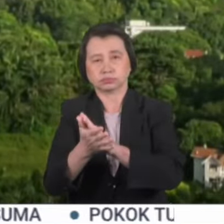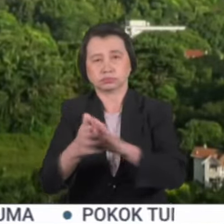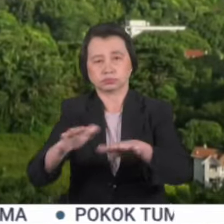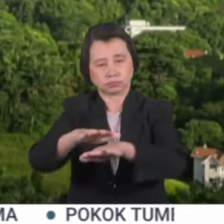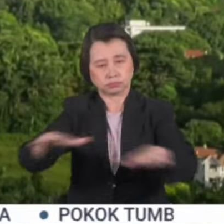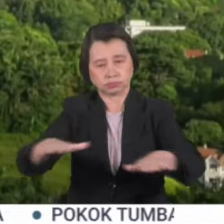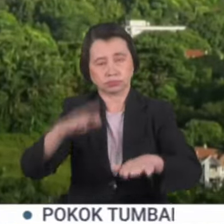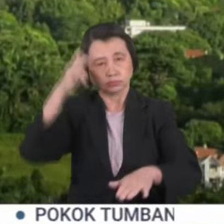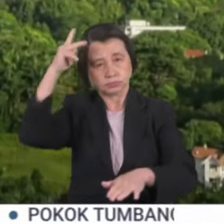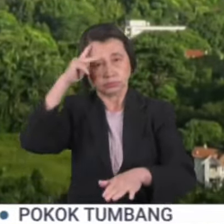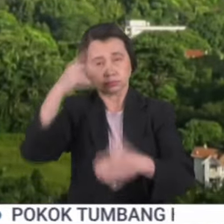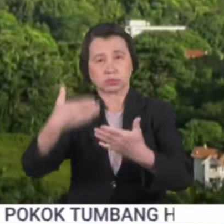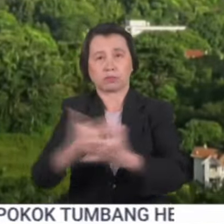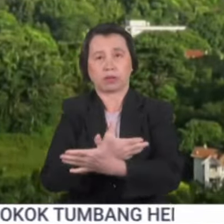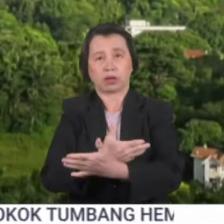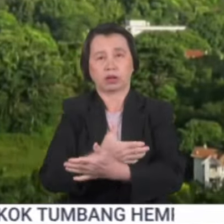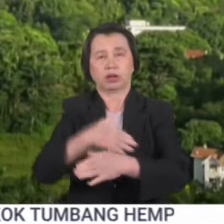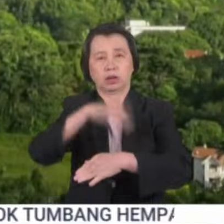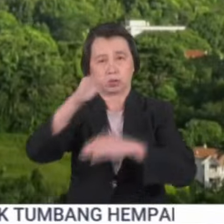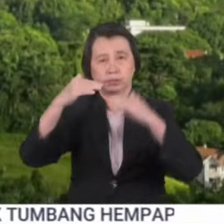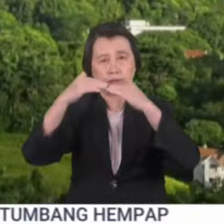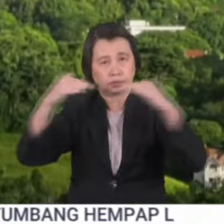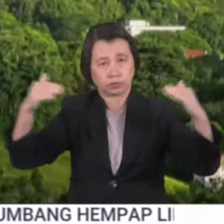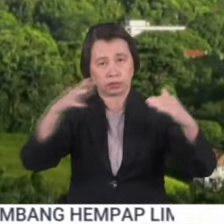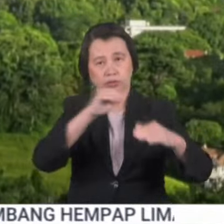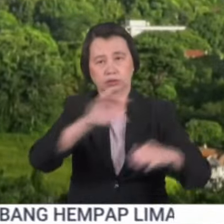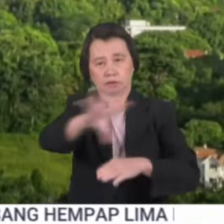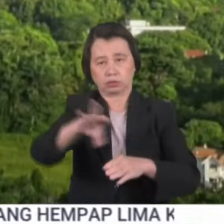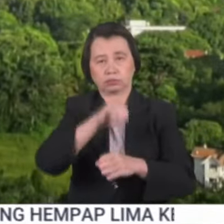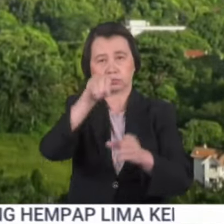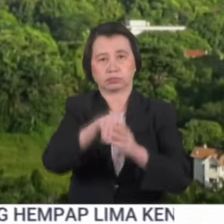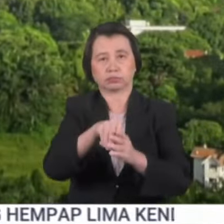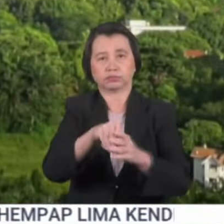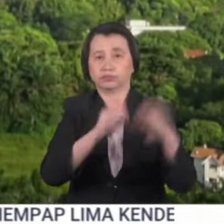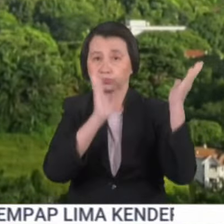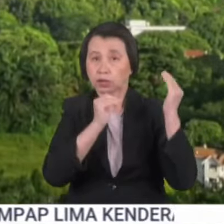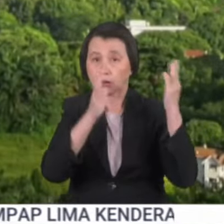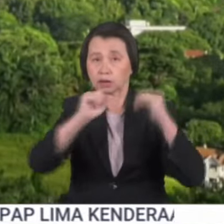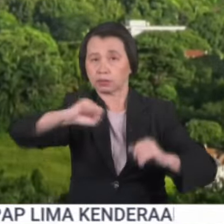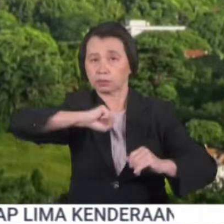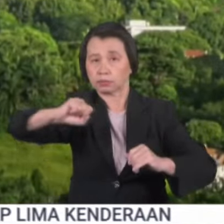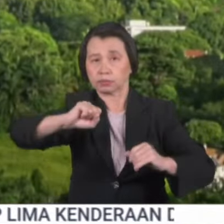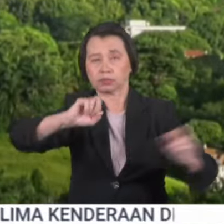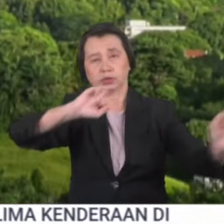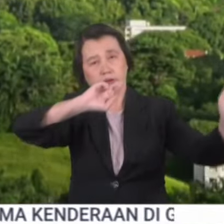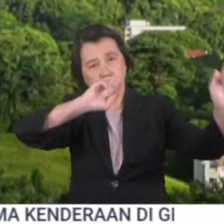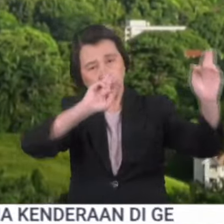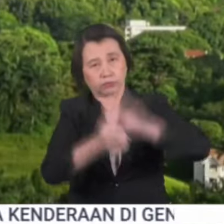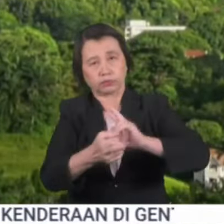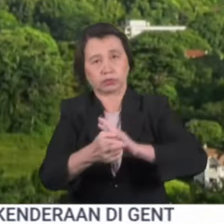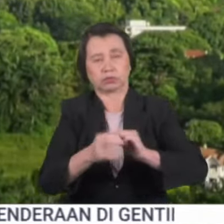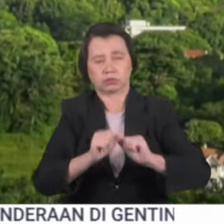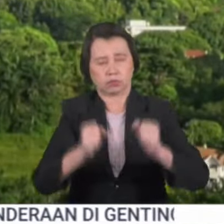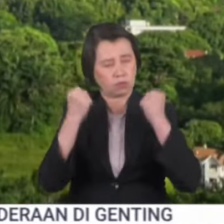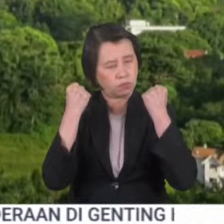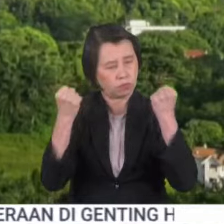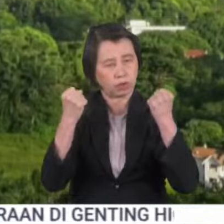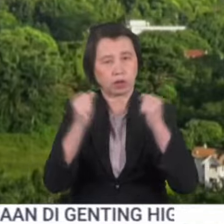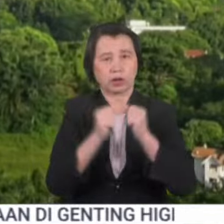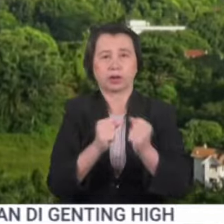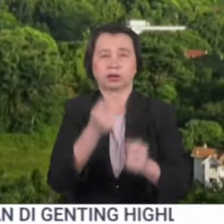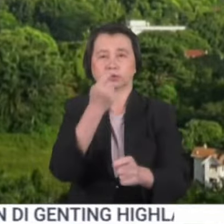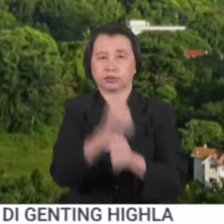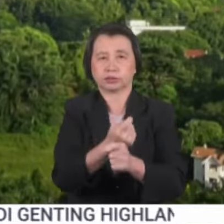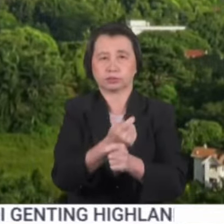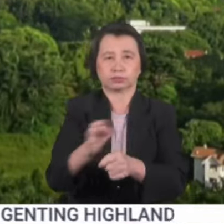lanskap politik baharu yang lebih stabil dan inklusif. Semoga perjuangan reformasi ini terus kental dan